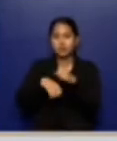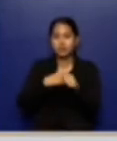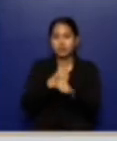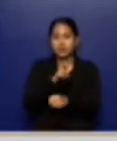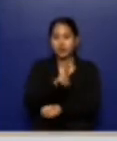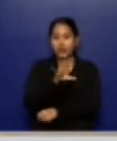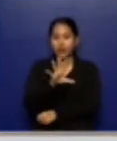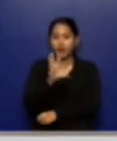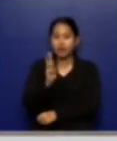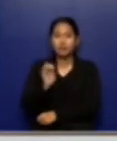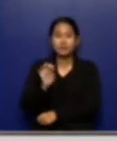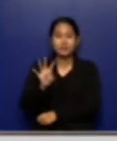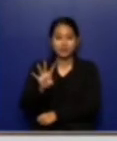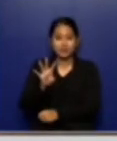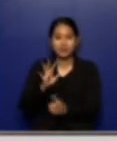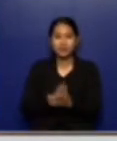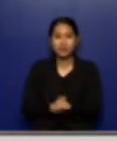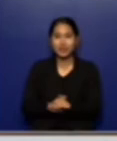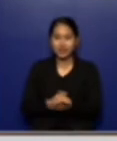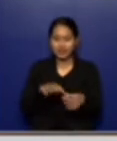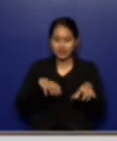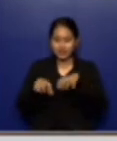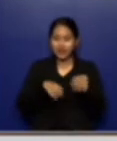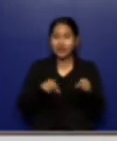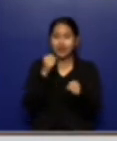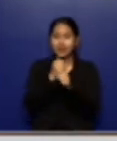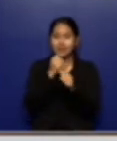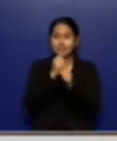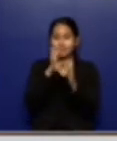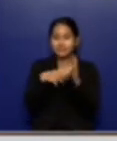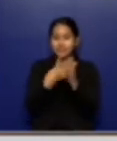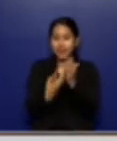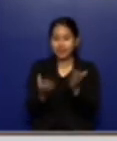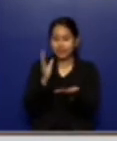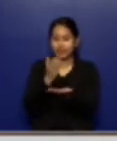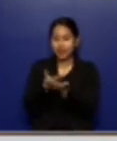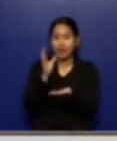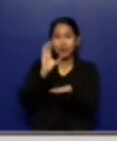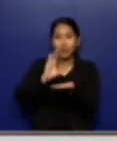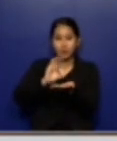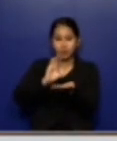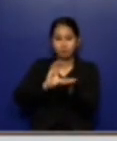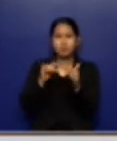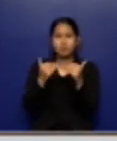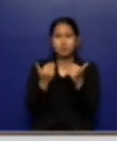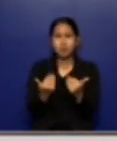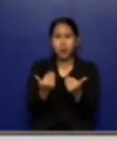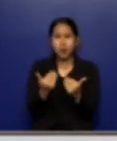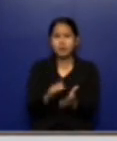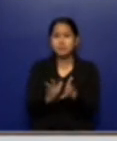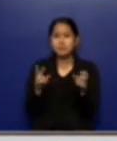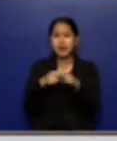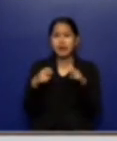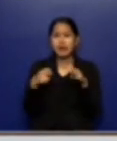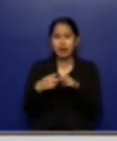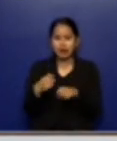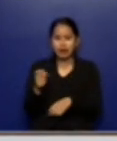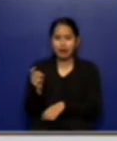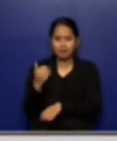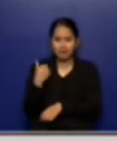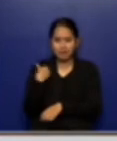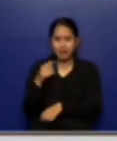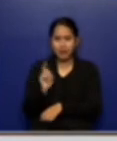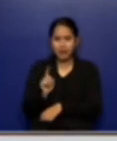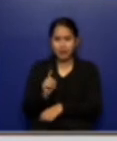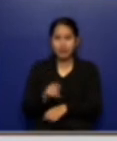2,164 ท่านประธานที่เคารพในการจัดทำงบประมาณในสภาพปัจจุบันที่เกิดปัญหานะครับคิ